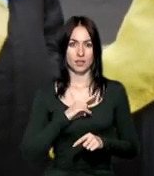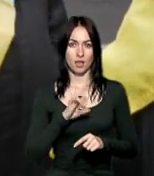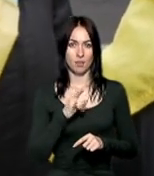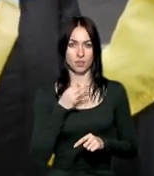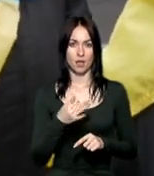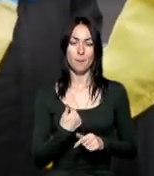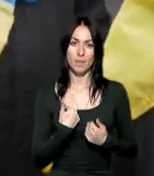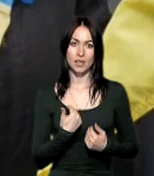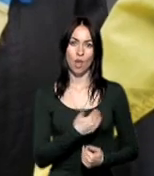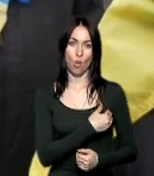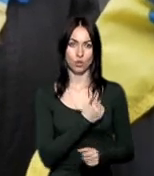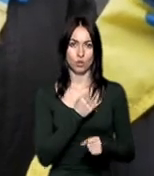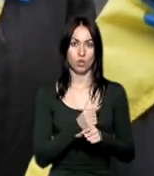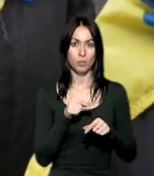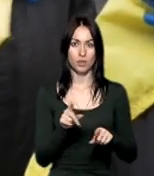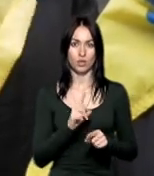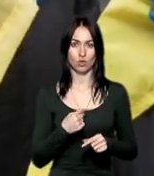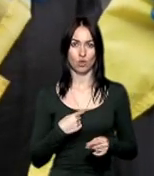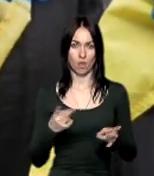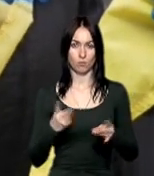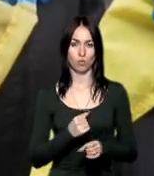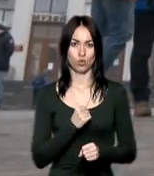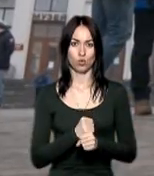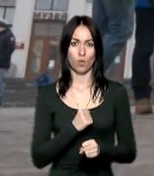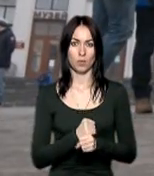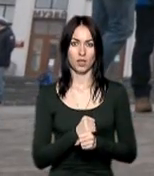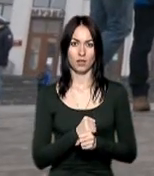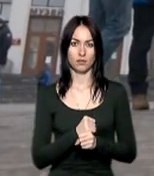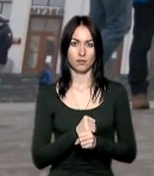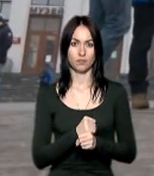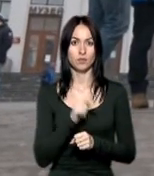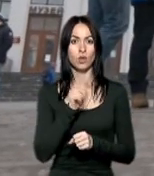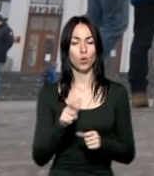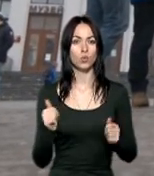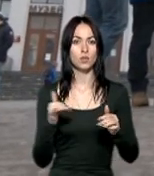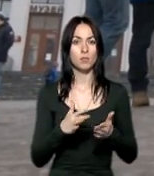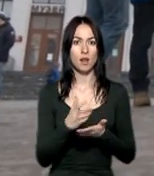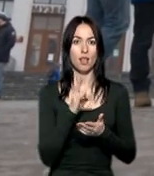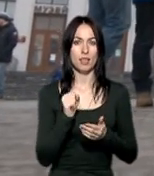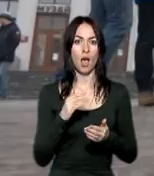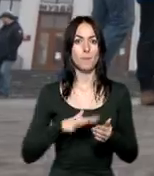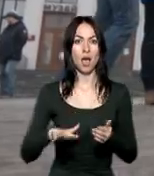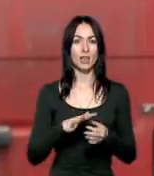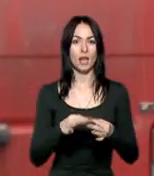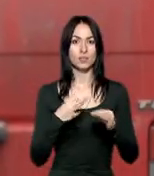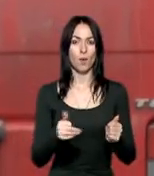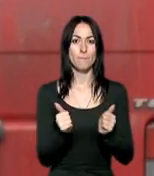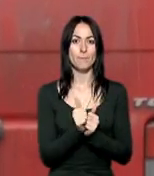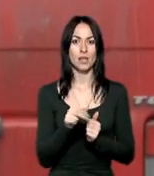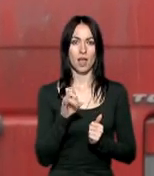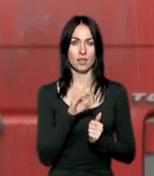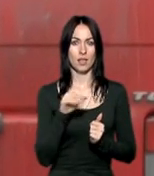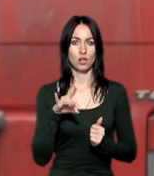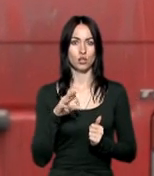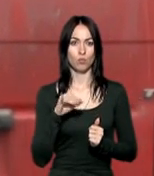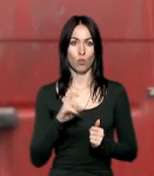Мені хочеться зробити те, що я можу зробити. Ось і все. Люди збираються на Майдані Свободи біля Держпрому. Із собою